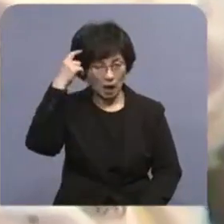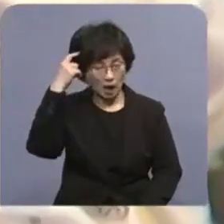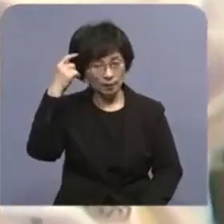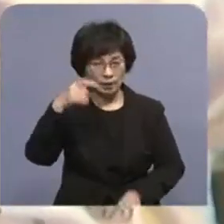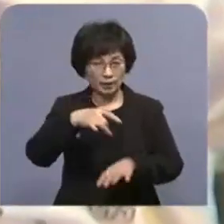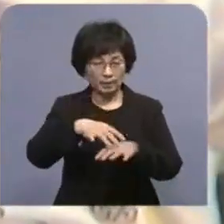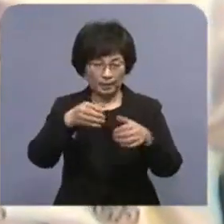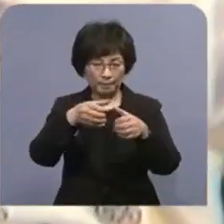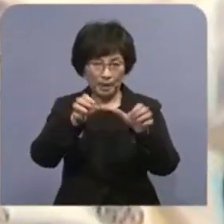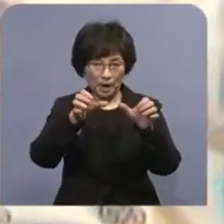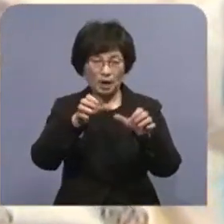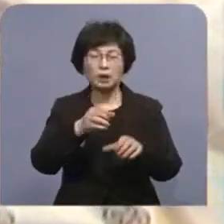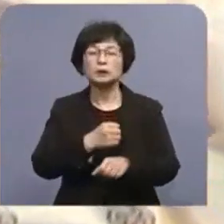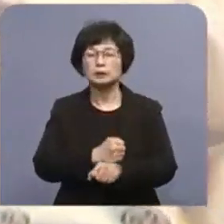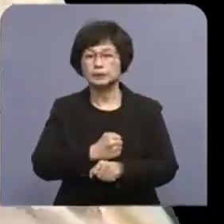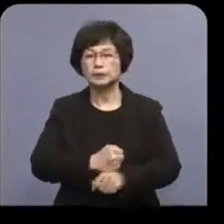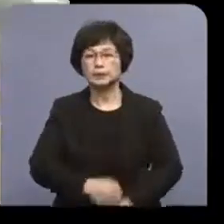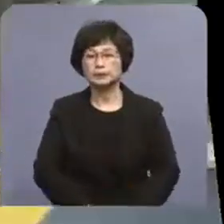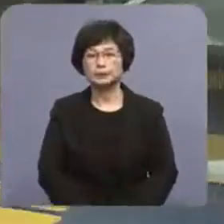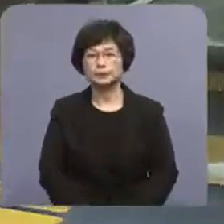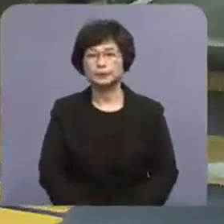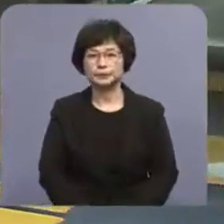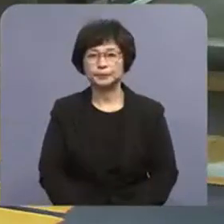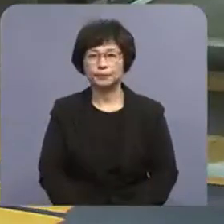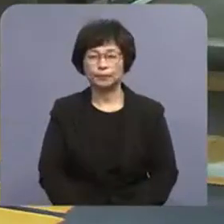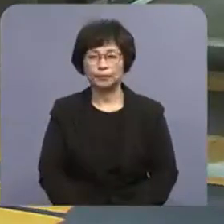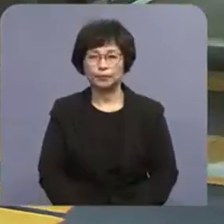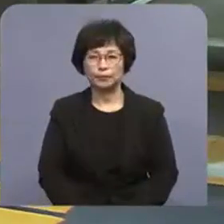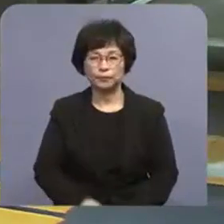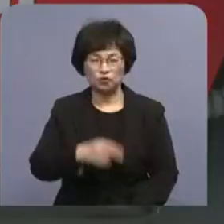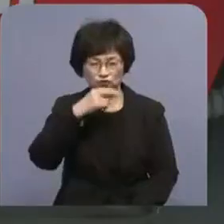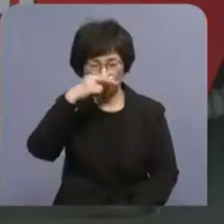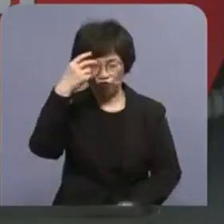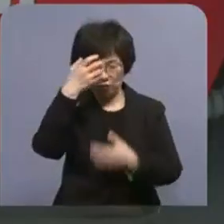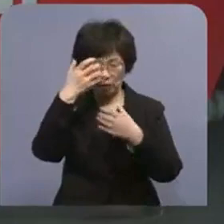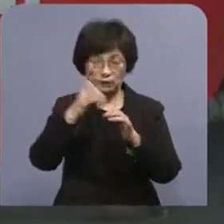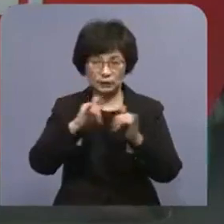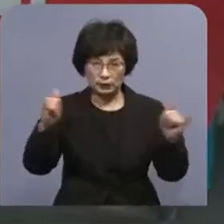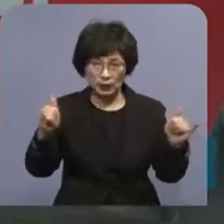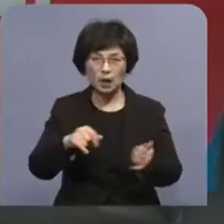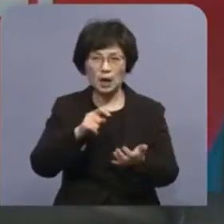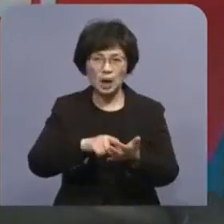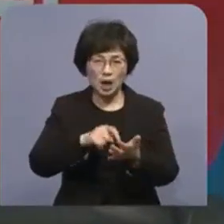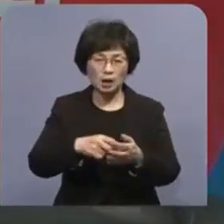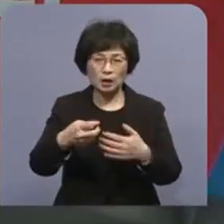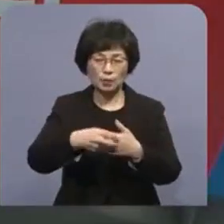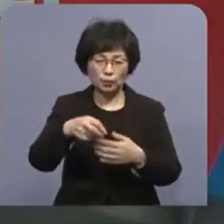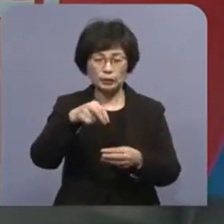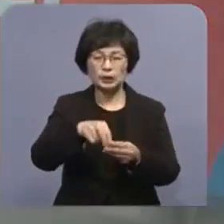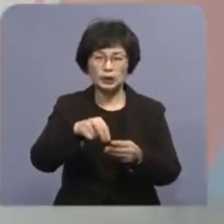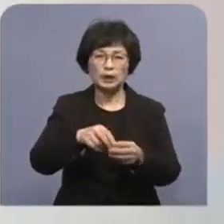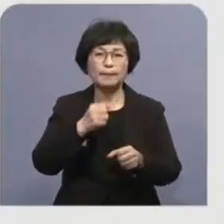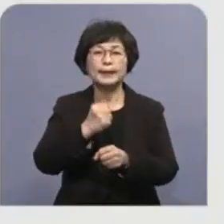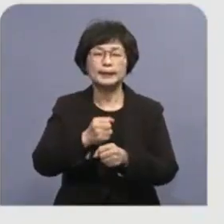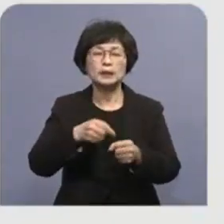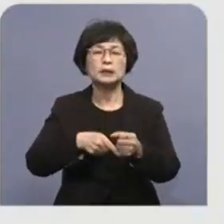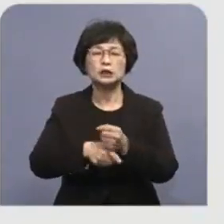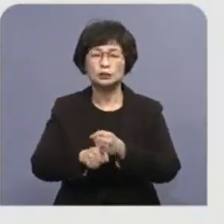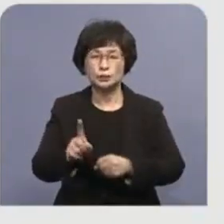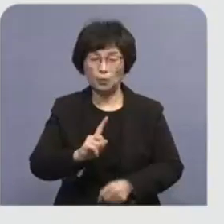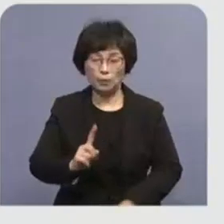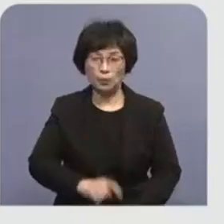골절로 뇌출혈 판정을 받았습니다 주치자 응급의료센터를 만든 이유 바로 여기에 있습니다